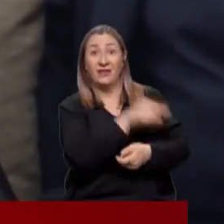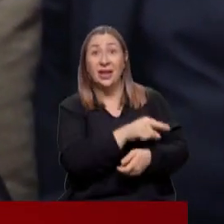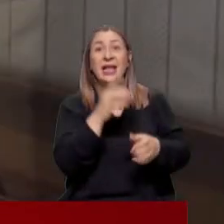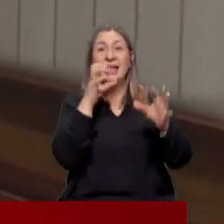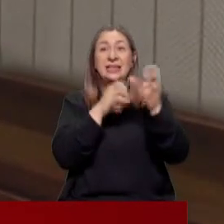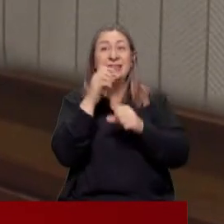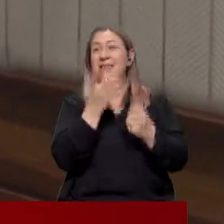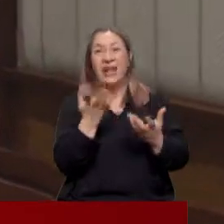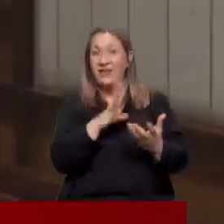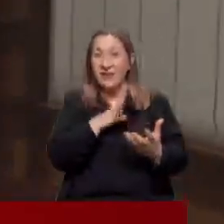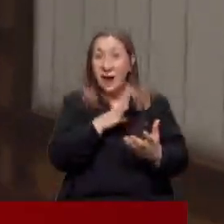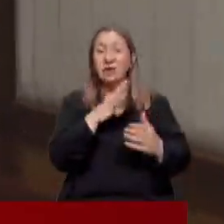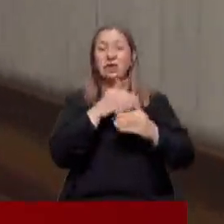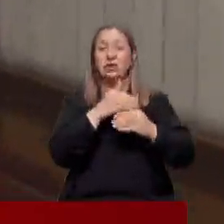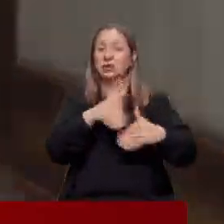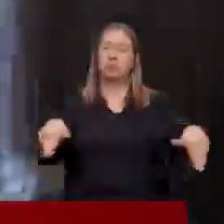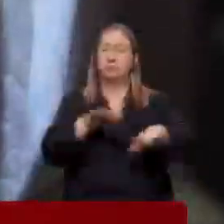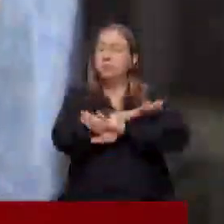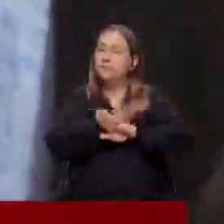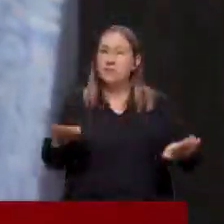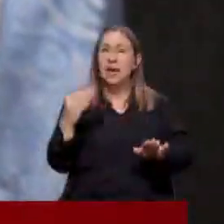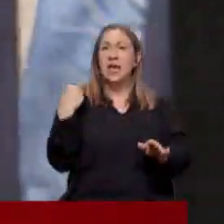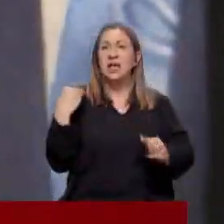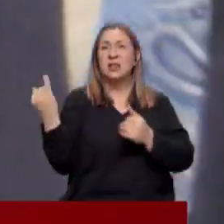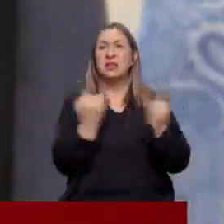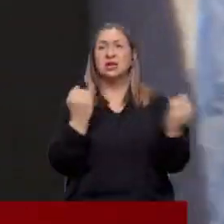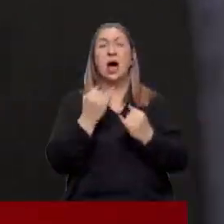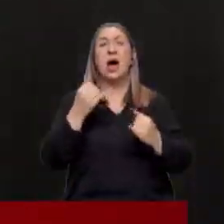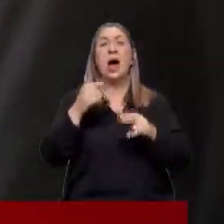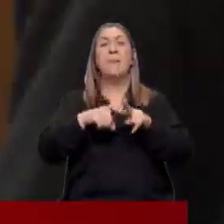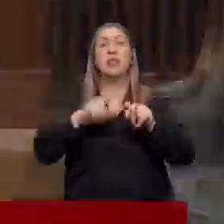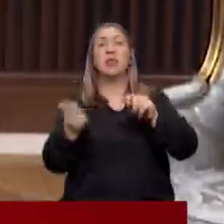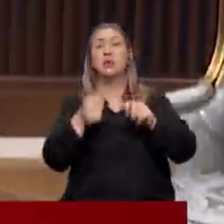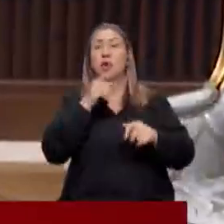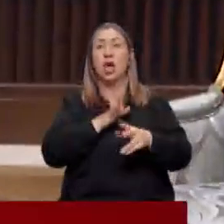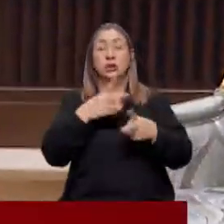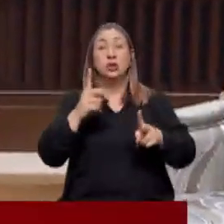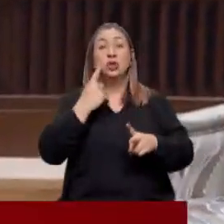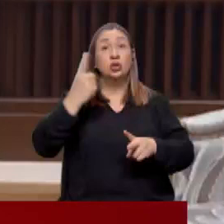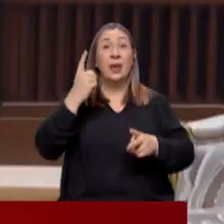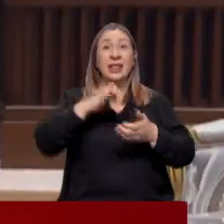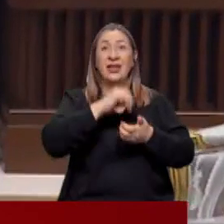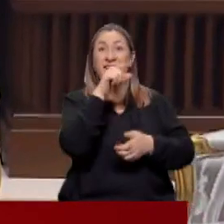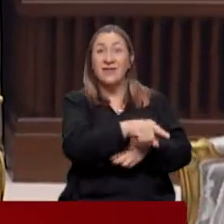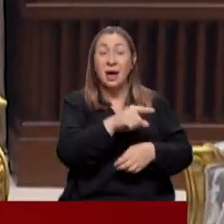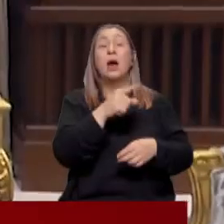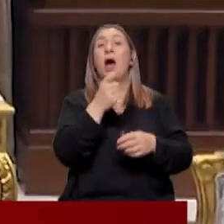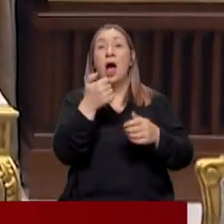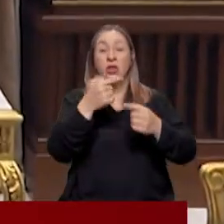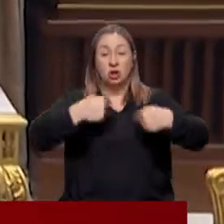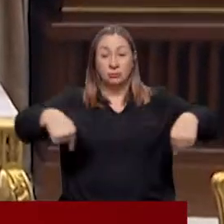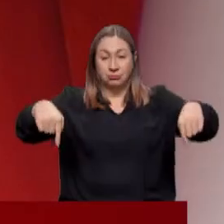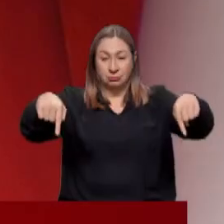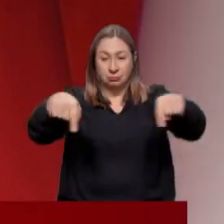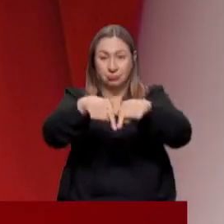gizli ayak saldırılarına karşı çizgi çekti yeni tartışmayı Ahmet Davutoğlu açtı Cumhur ittifakını da altı köşeli